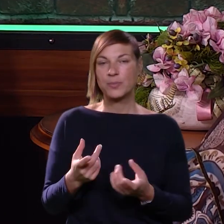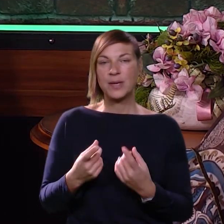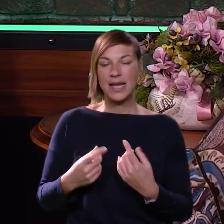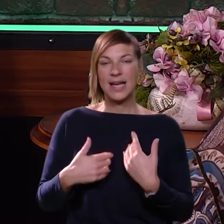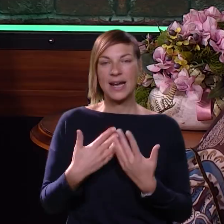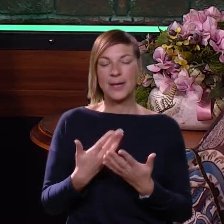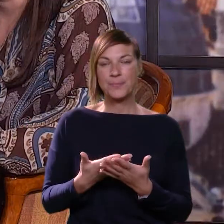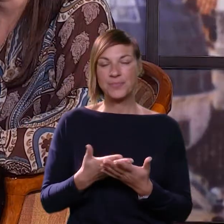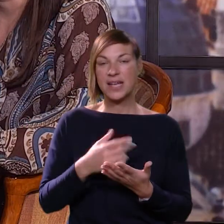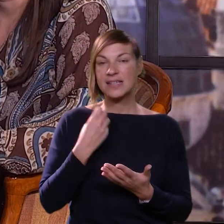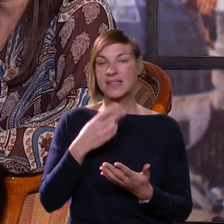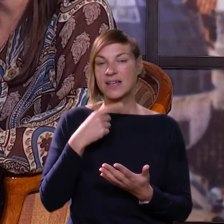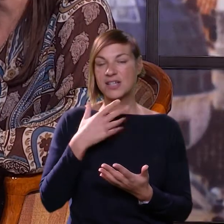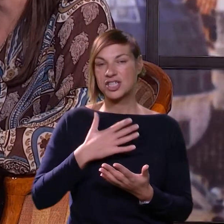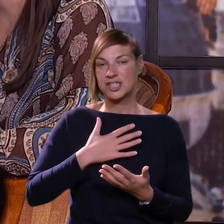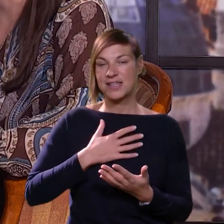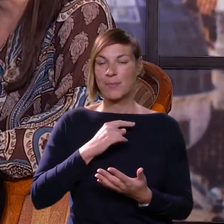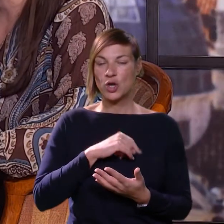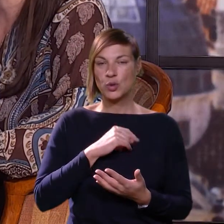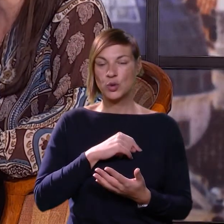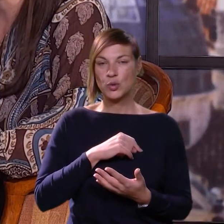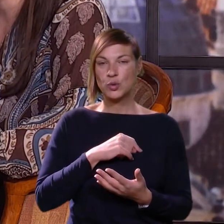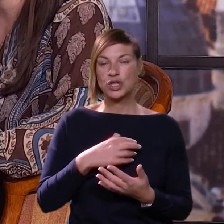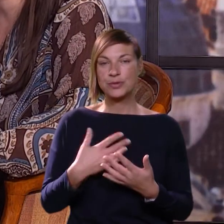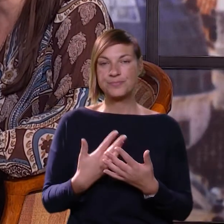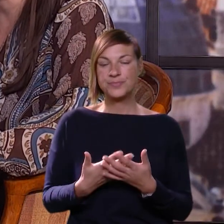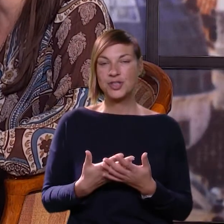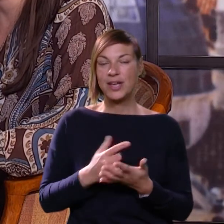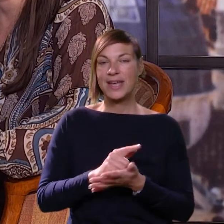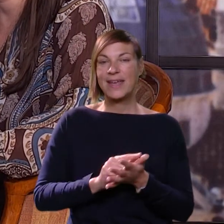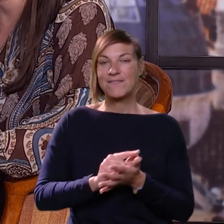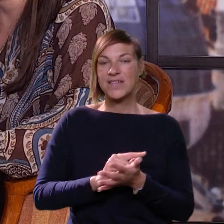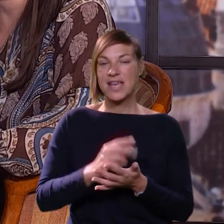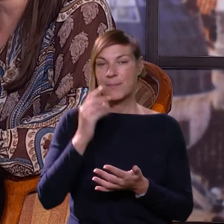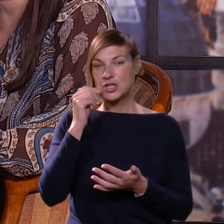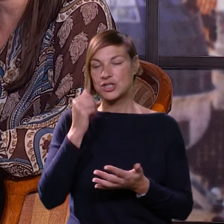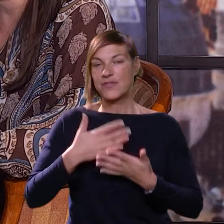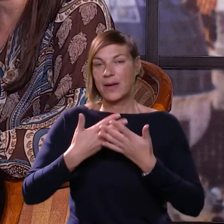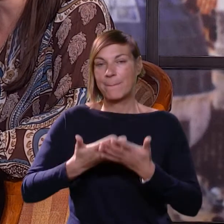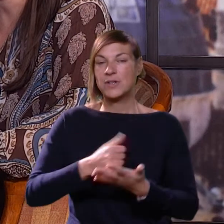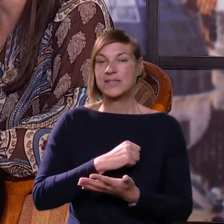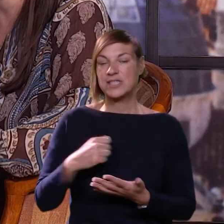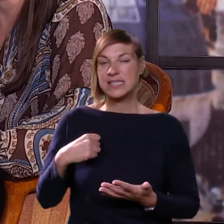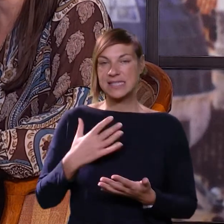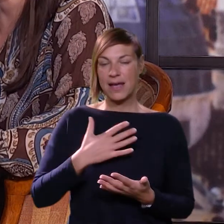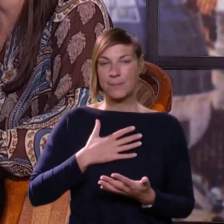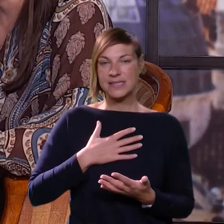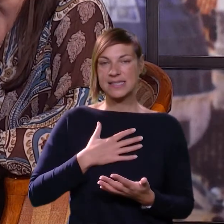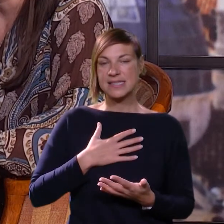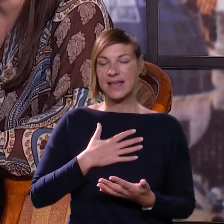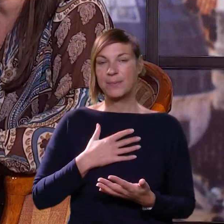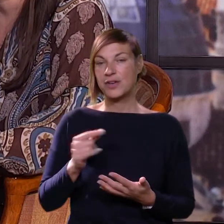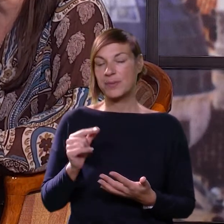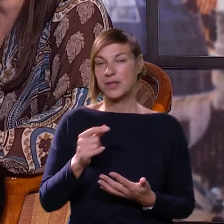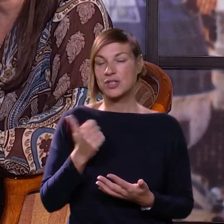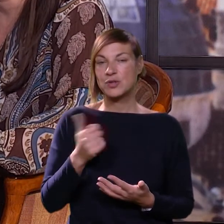Ali to je ono baš kad kažeš za moju dušu. To je ono baš vrijeme što čovjek nekako posveti sam sebi